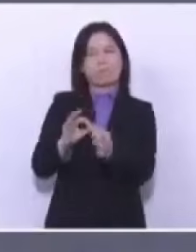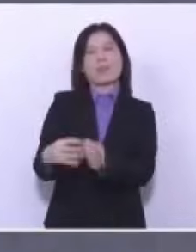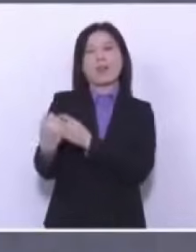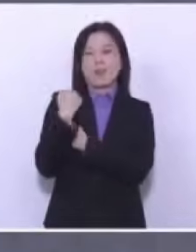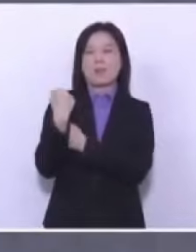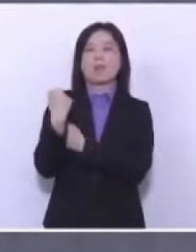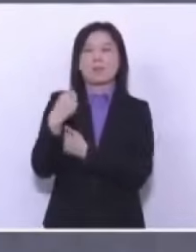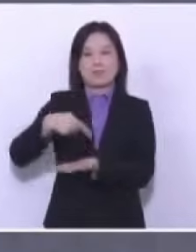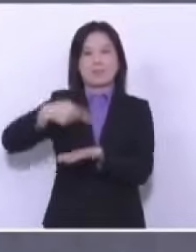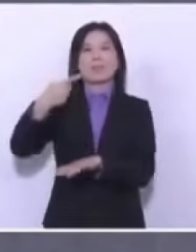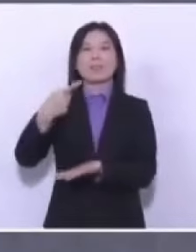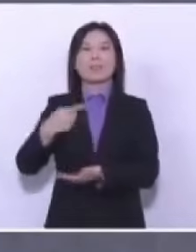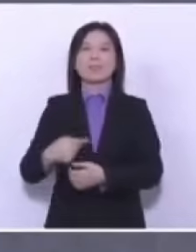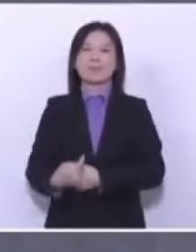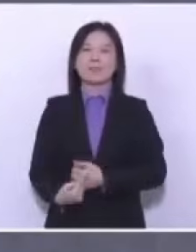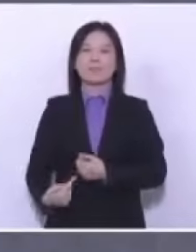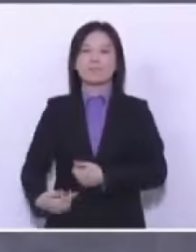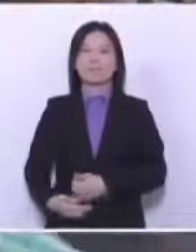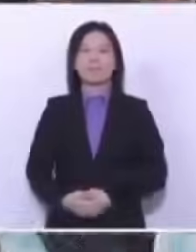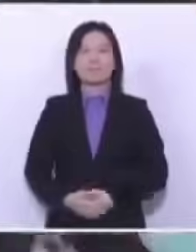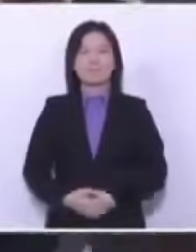力。